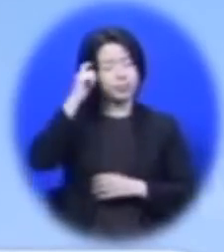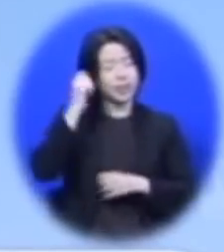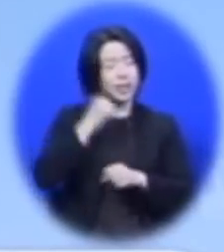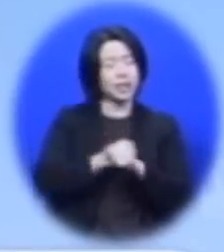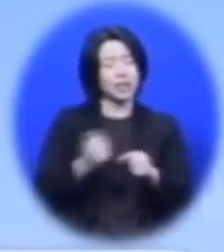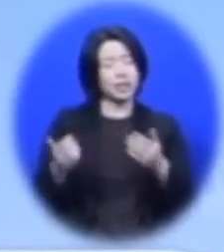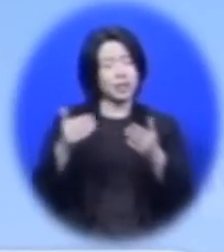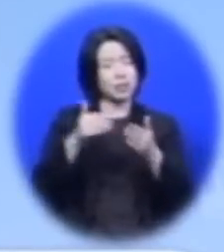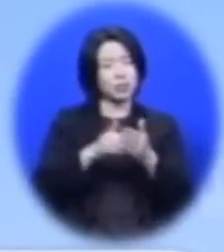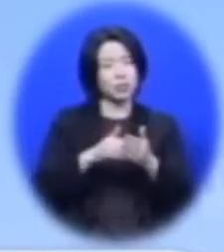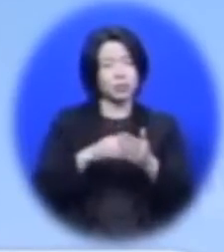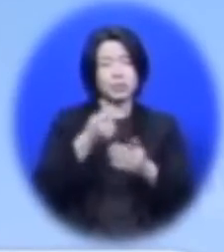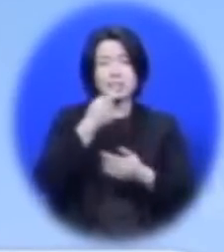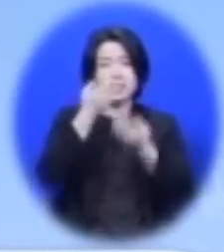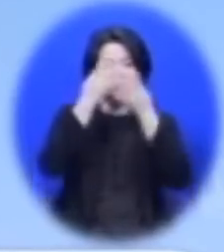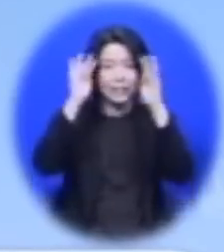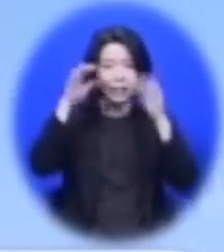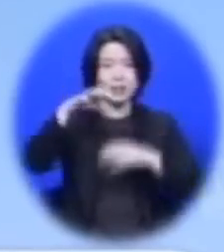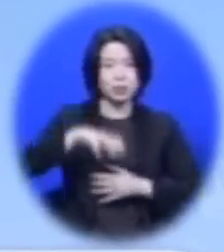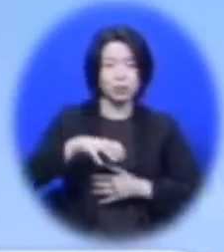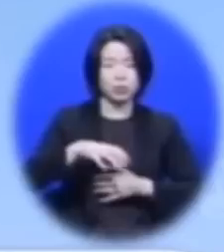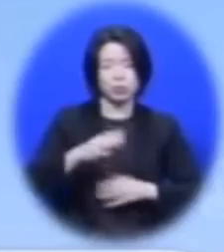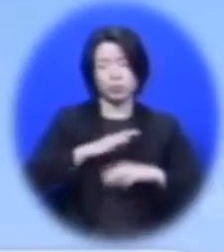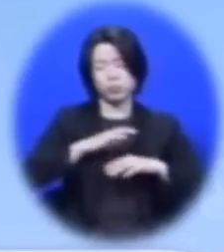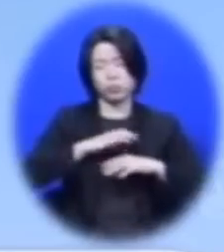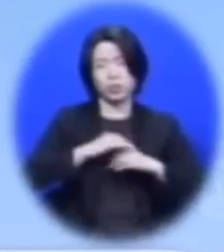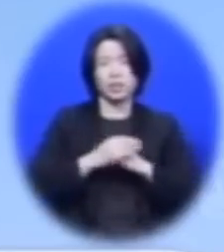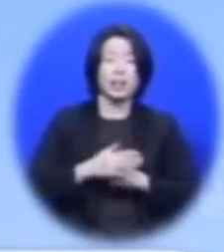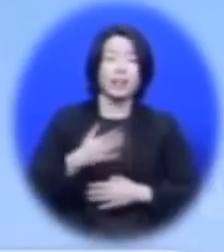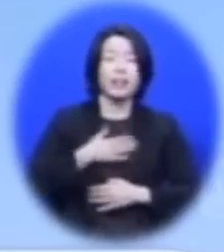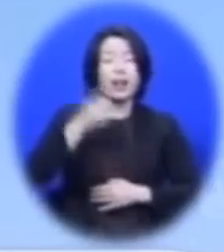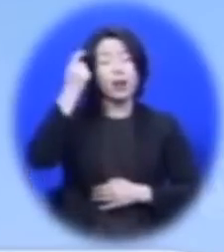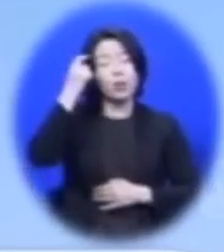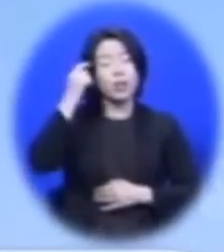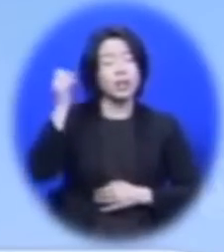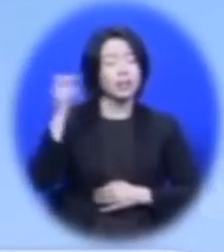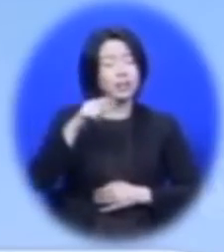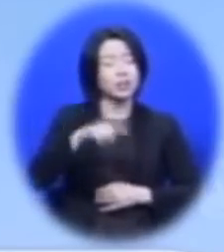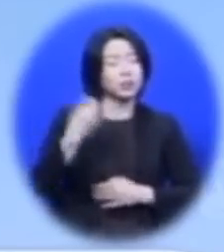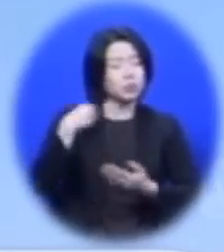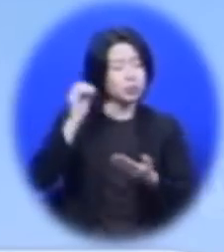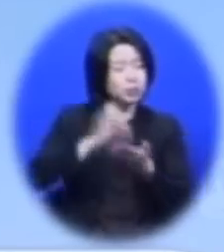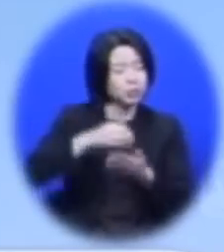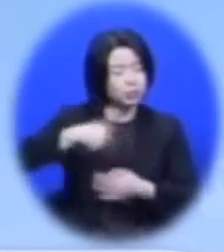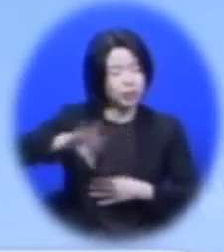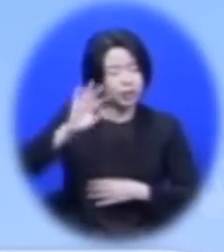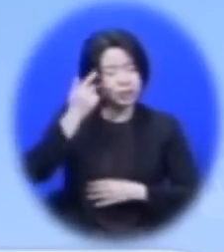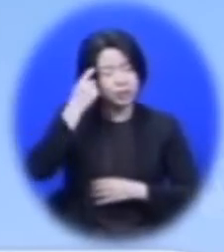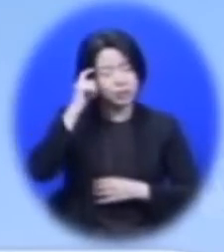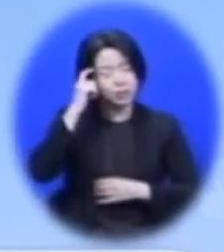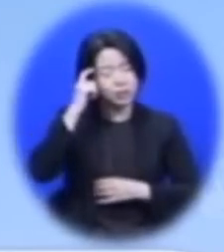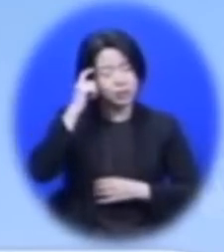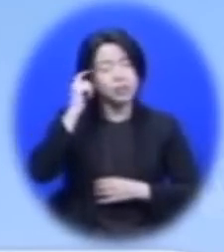생각할수록 인도는 무서워진다. 내가 왜 그곳으로 다시 돌아가야 하나?